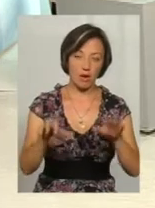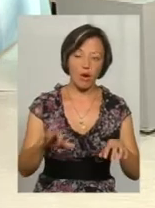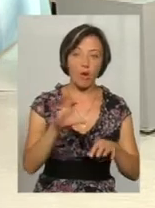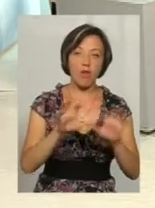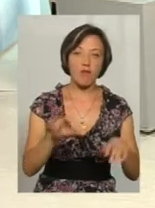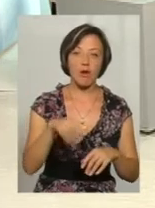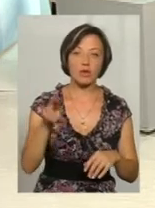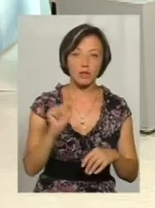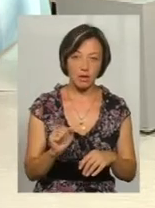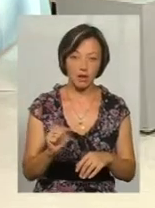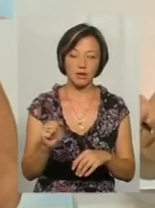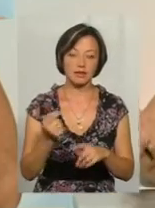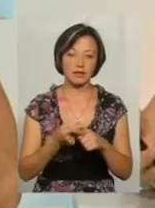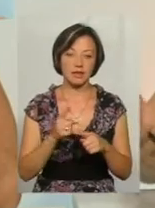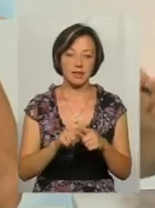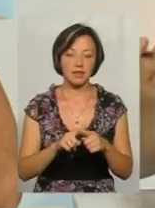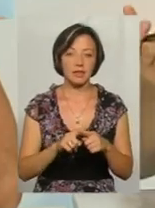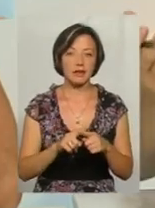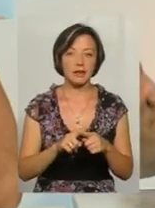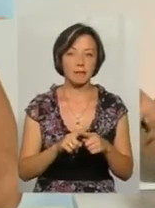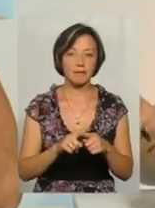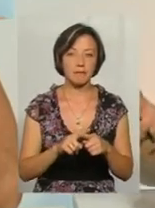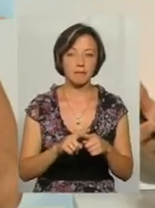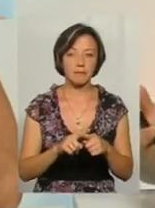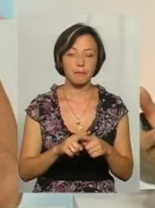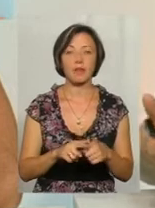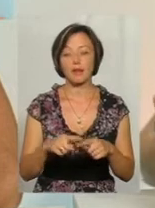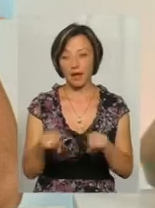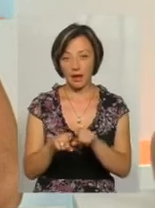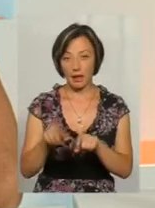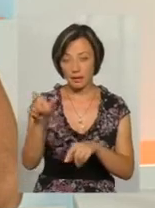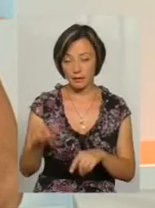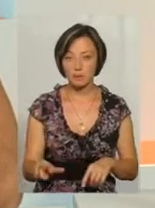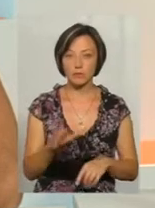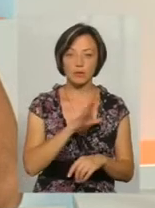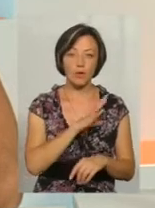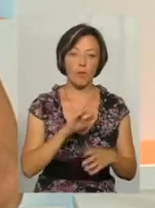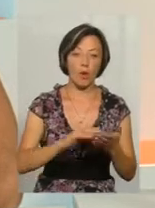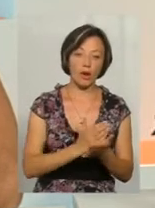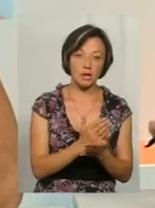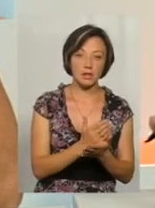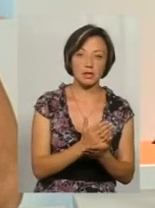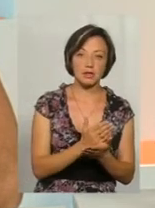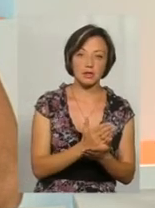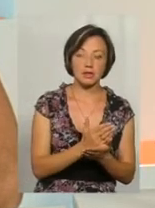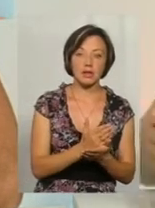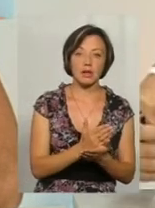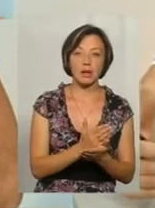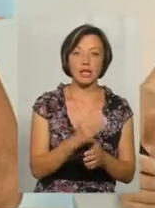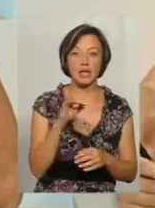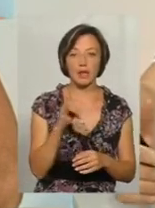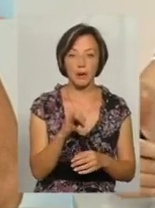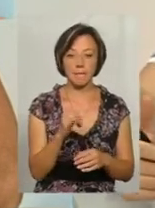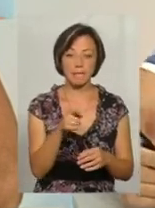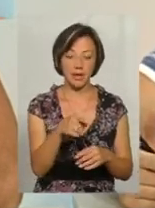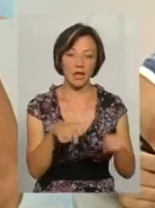ОДА. Губернатор це вже не застаріло. Такий-то був голова ОДА, він був, ну, він політик, ну, це однозначно, і от при